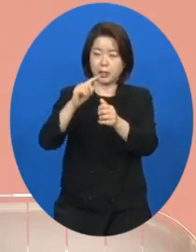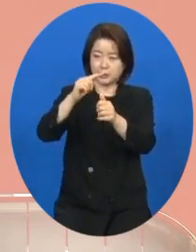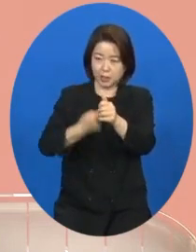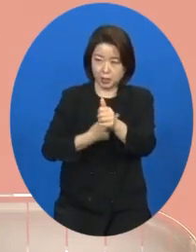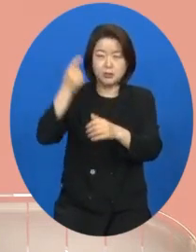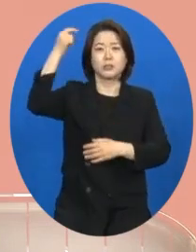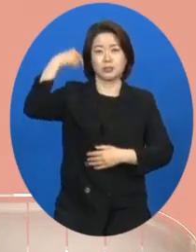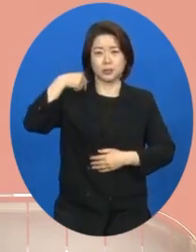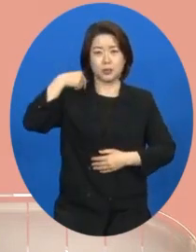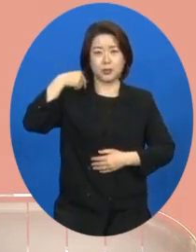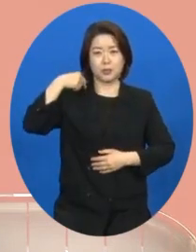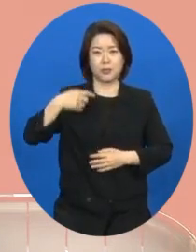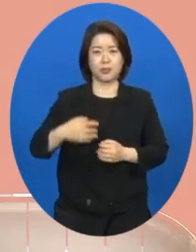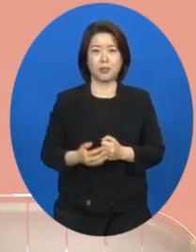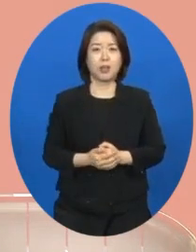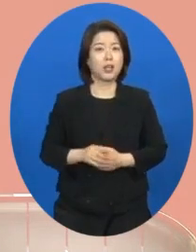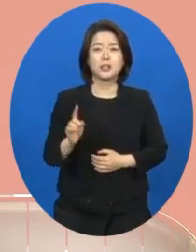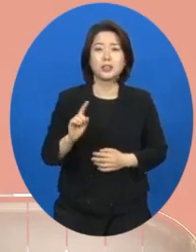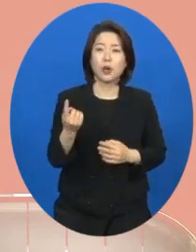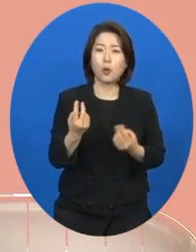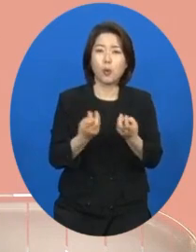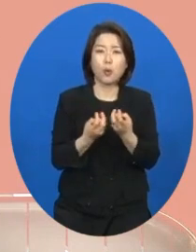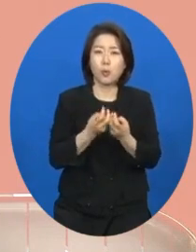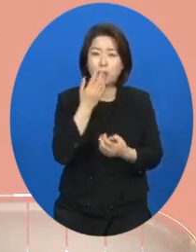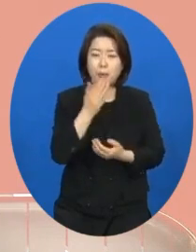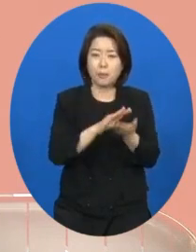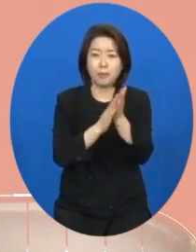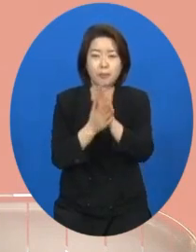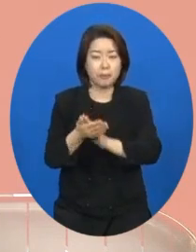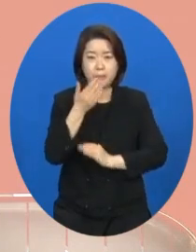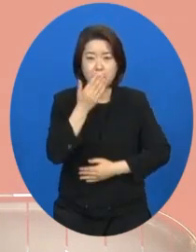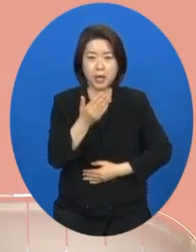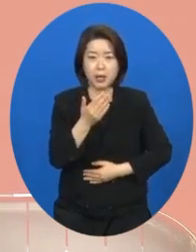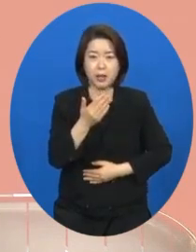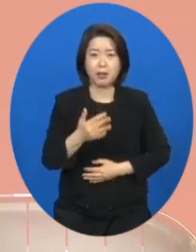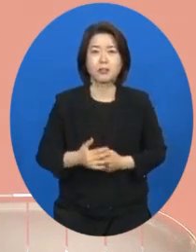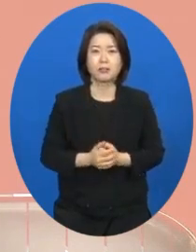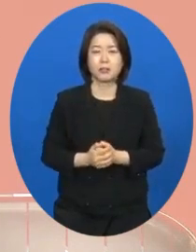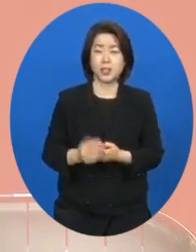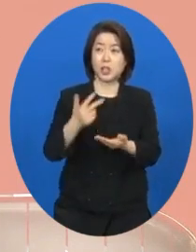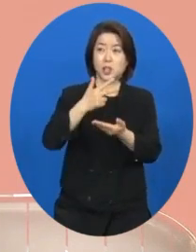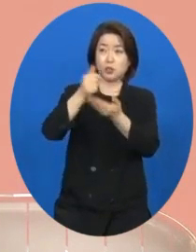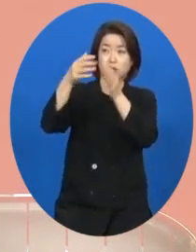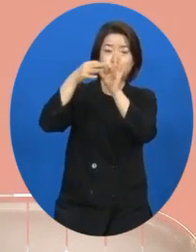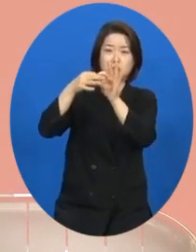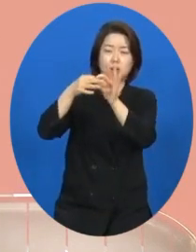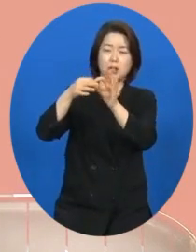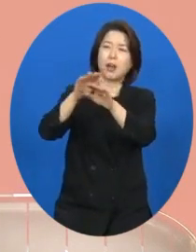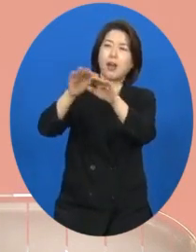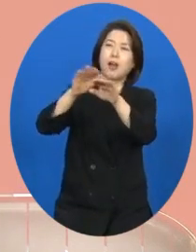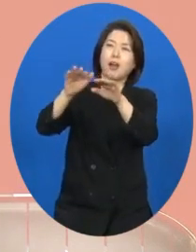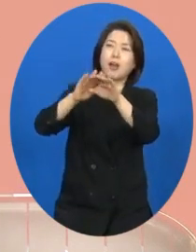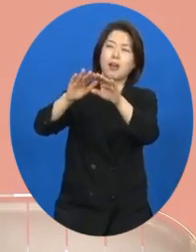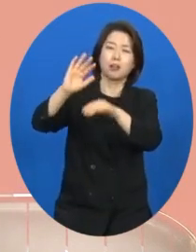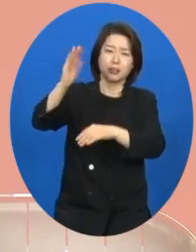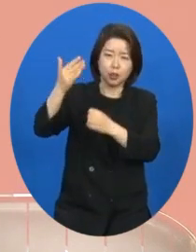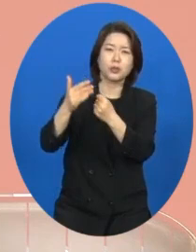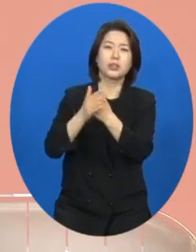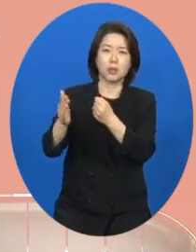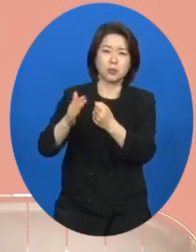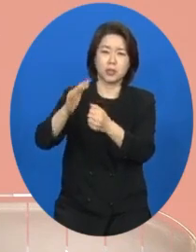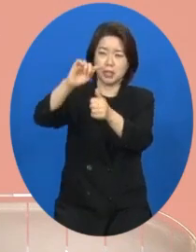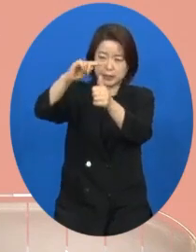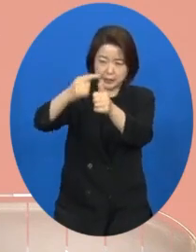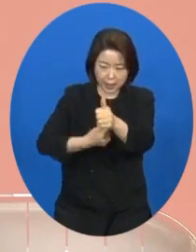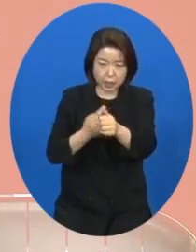느껴진다고. 그게 다 어째서 그렇게 되어졌을까요? 주님과의 관계가 해결이 되니까.